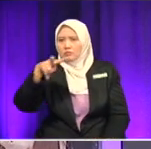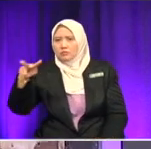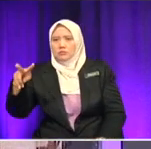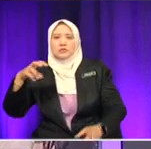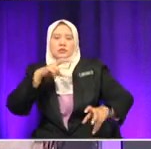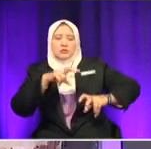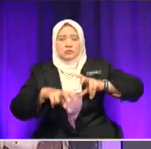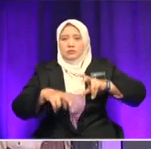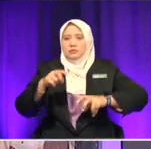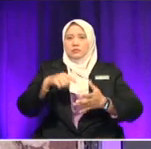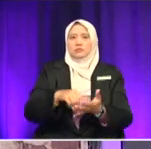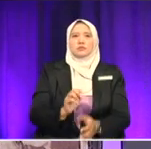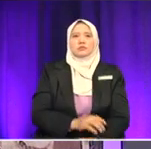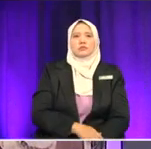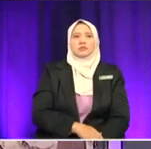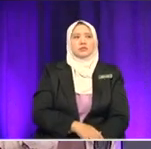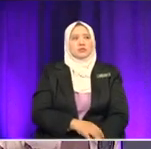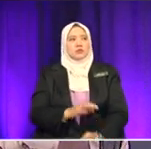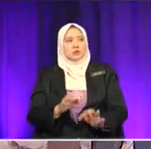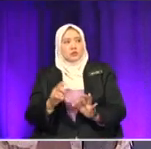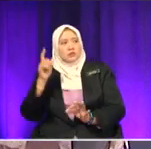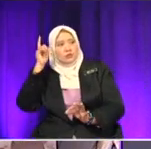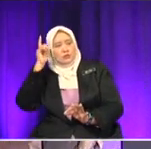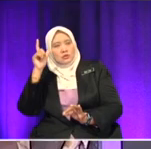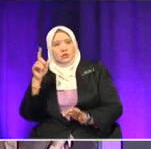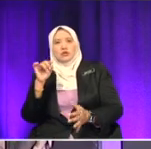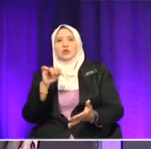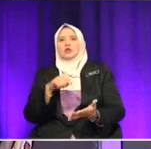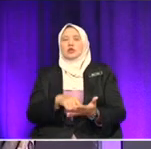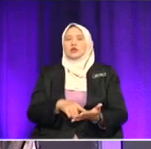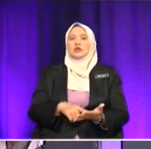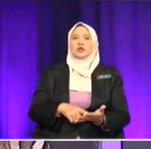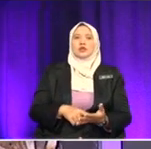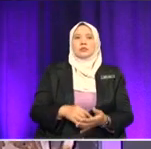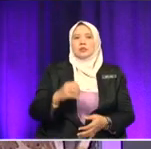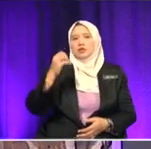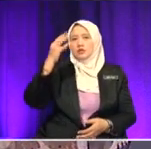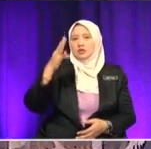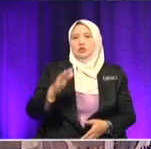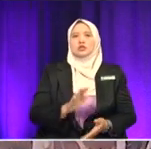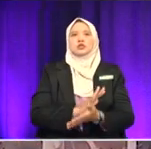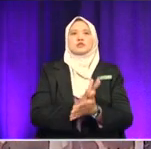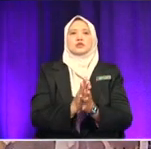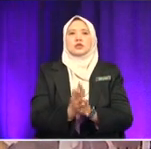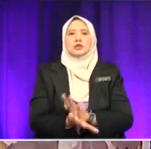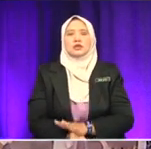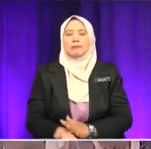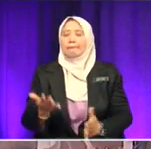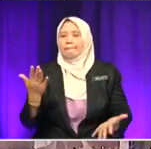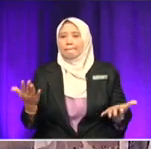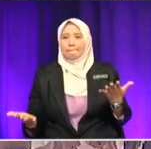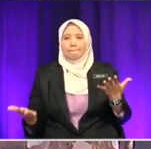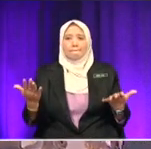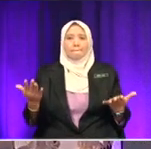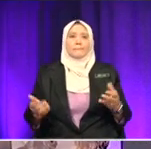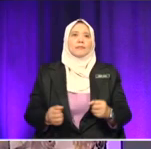A, kawasan jernih lebih besar daripada kawasan B. Itulah tips yang akan cikgu jelaskan. Itu kita boleh jadi perbandingan. Jawapan kita